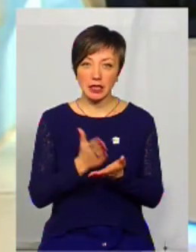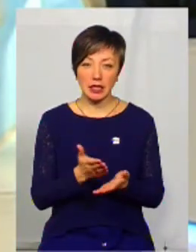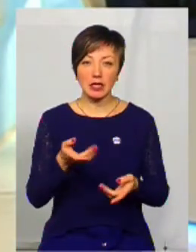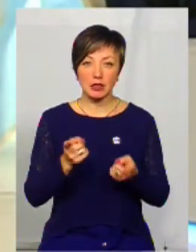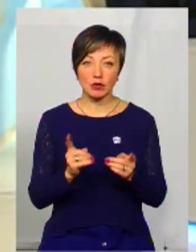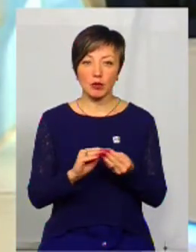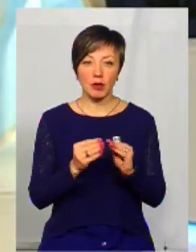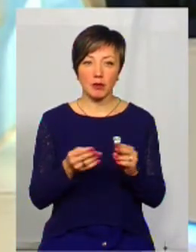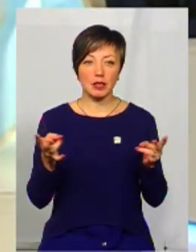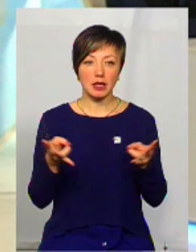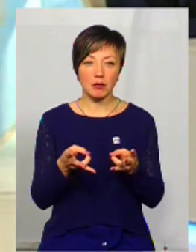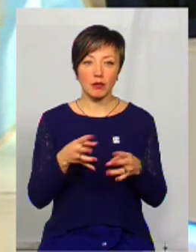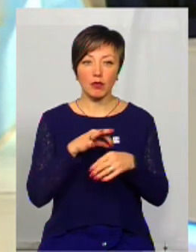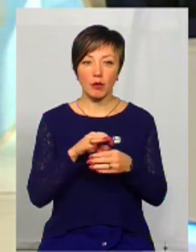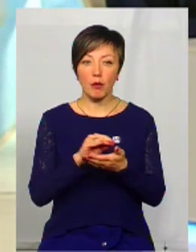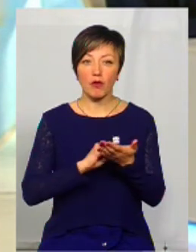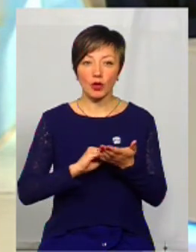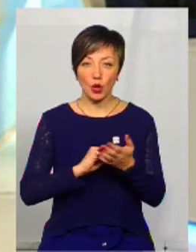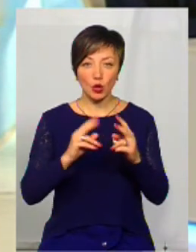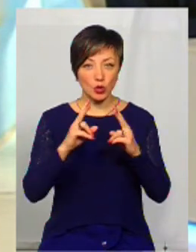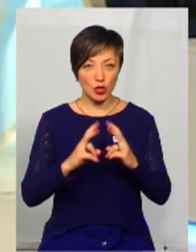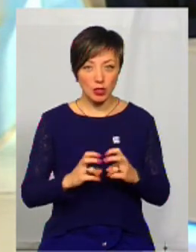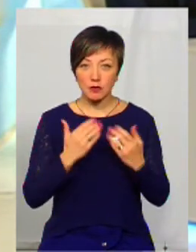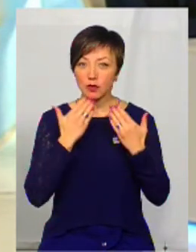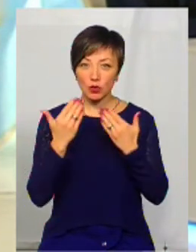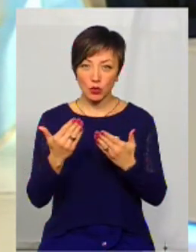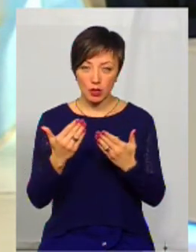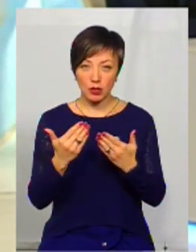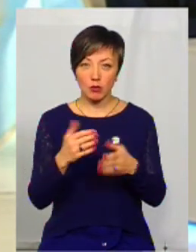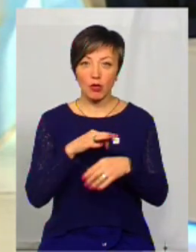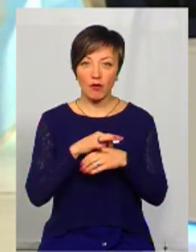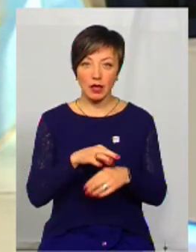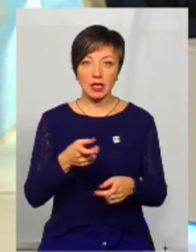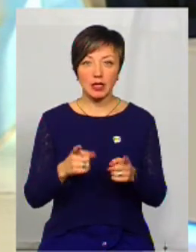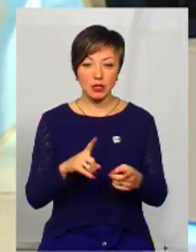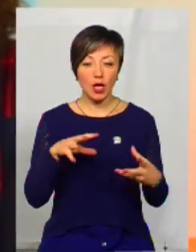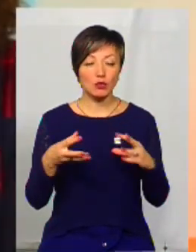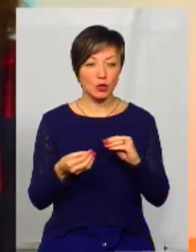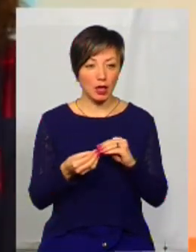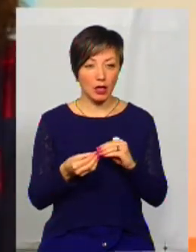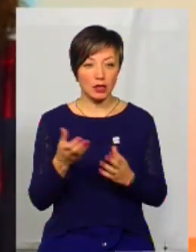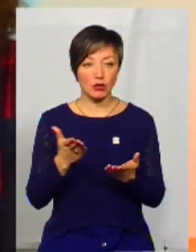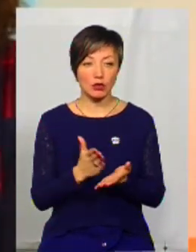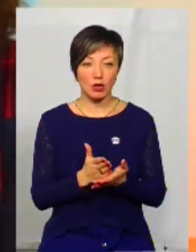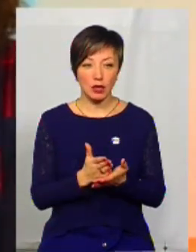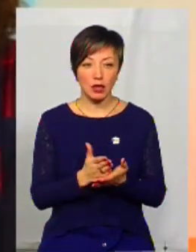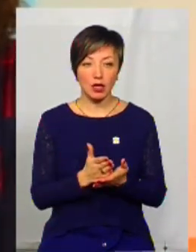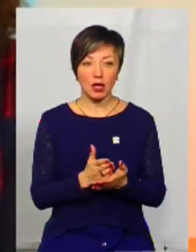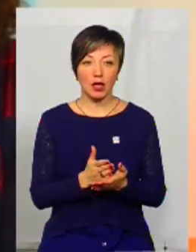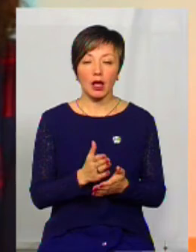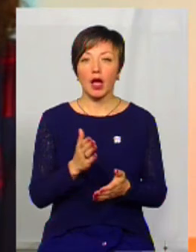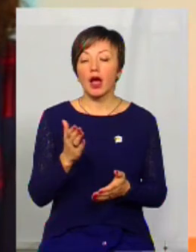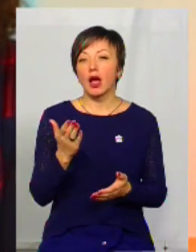дійсно проблема, по-перше, треба провести повторне дослідження і звернутися, щоб провести і дійсно результати, якщо є, і